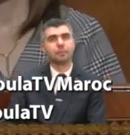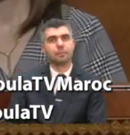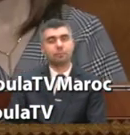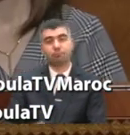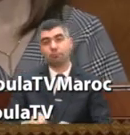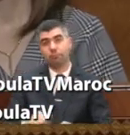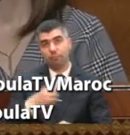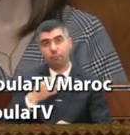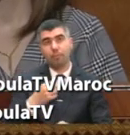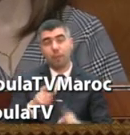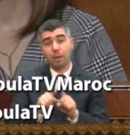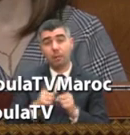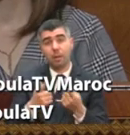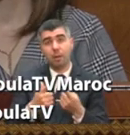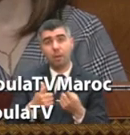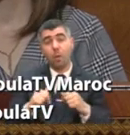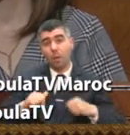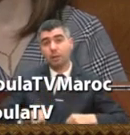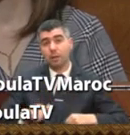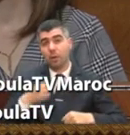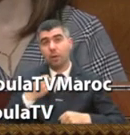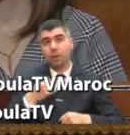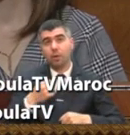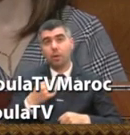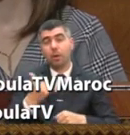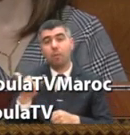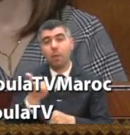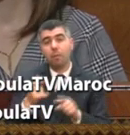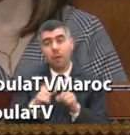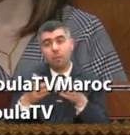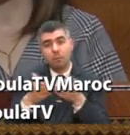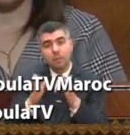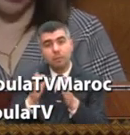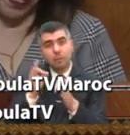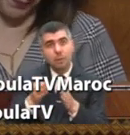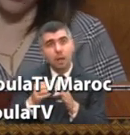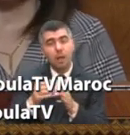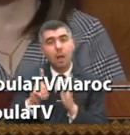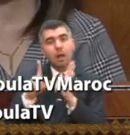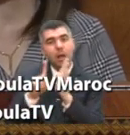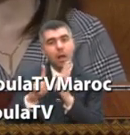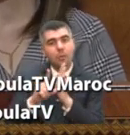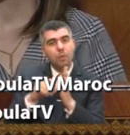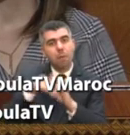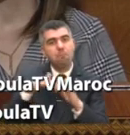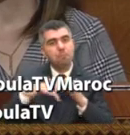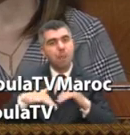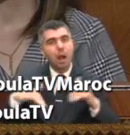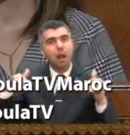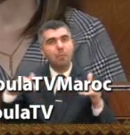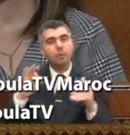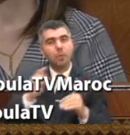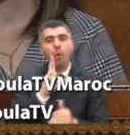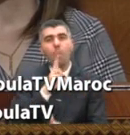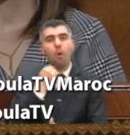سيد كاتب الدولة، دوام مربط الفرس، يجب إطلاق صريح قانون الإطار داخل قبة البرلمان، والحكومة